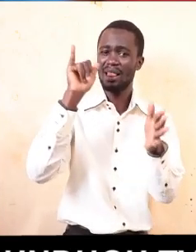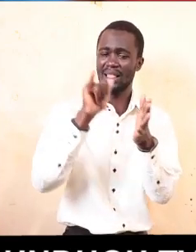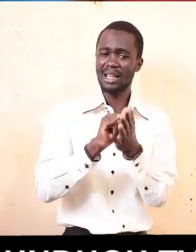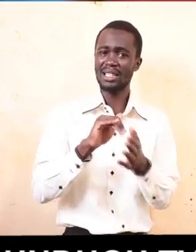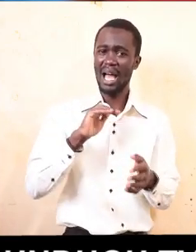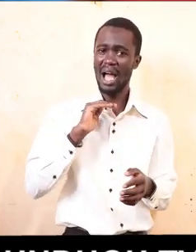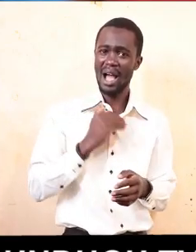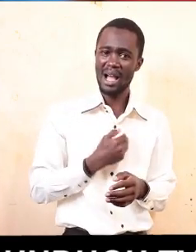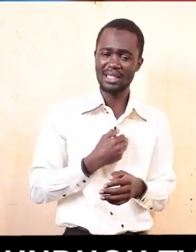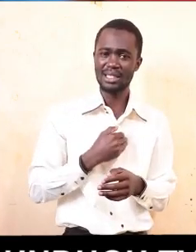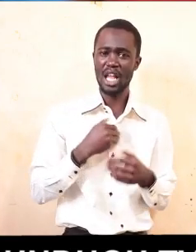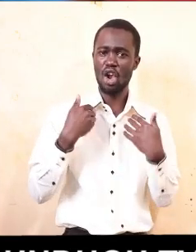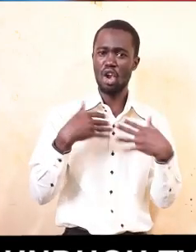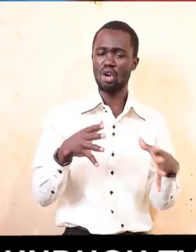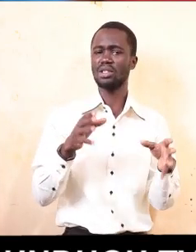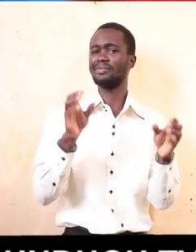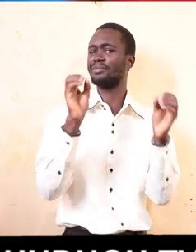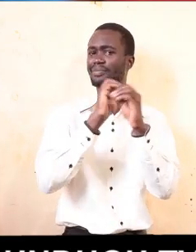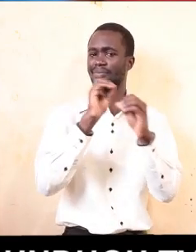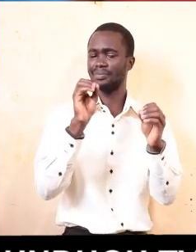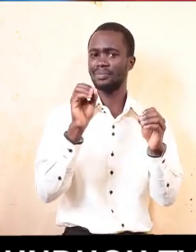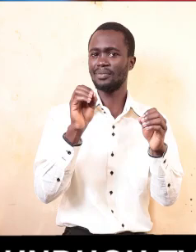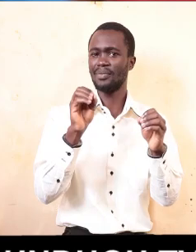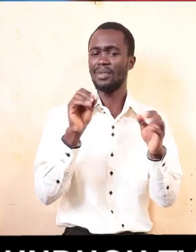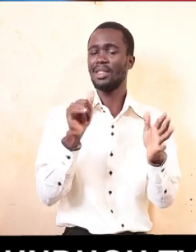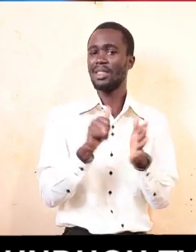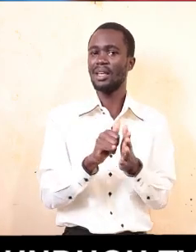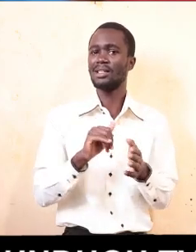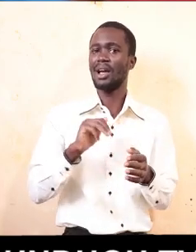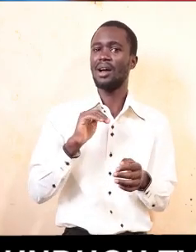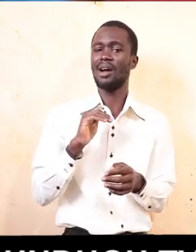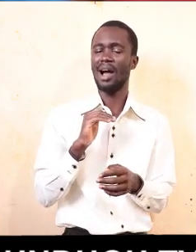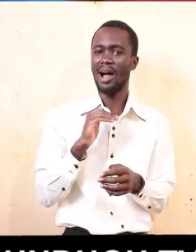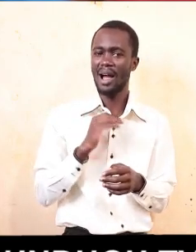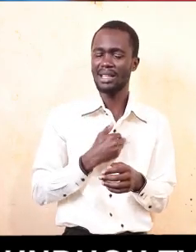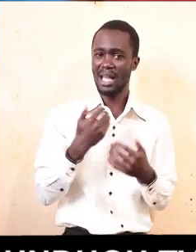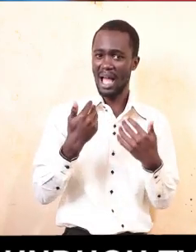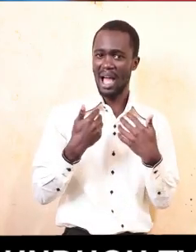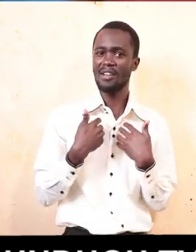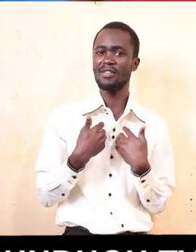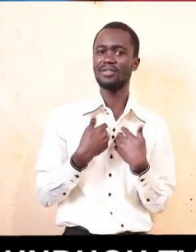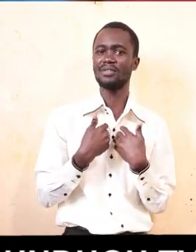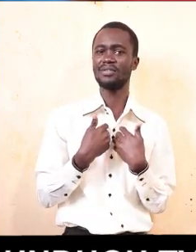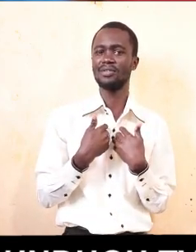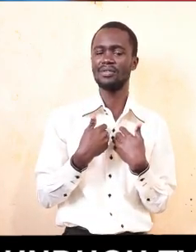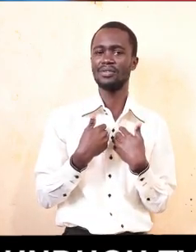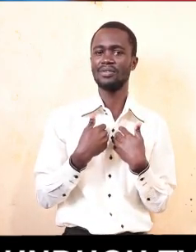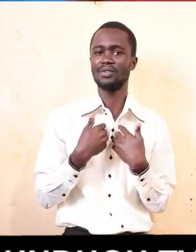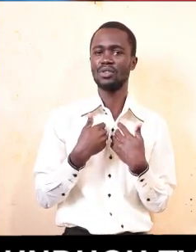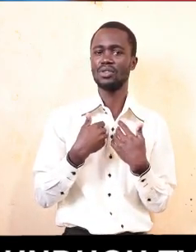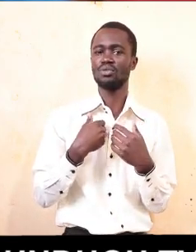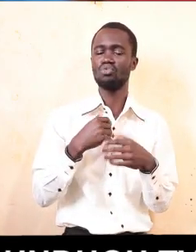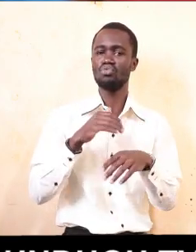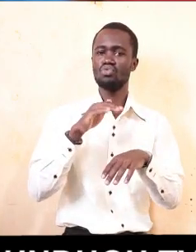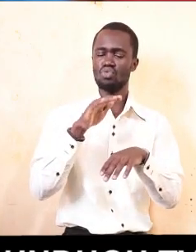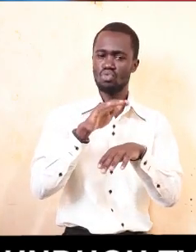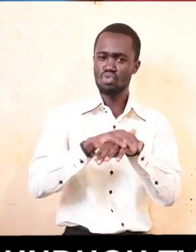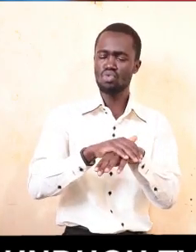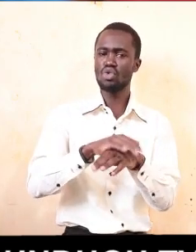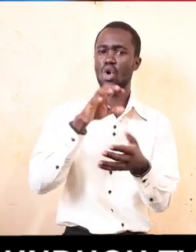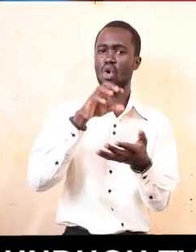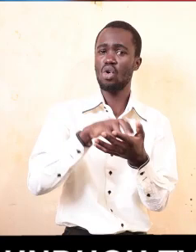kwamba tusiangamie na tuweze kuwa pia na hali ya